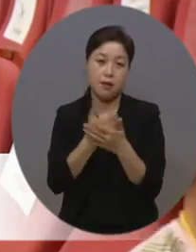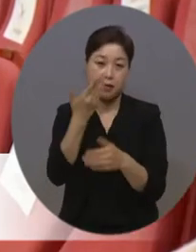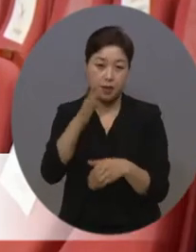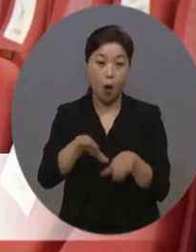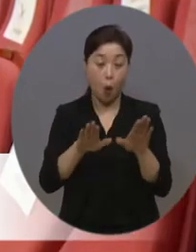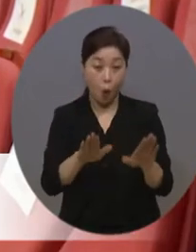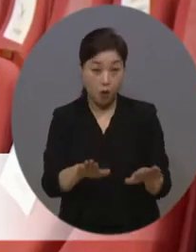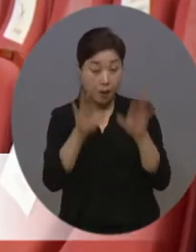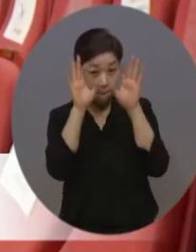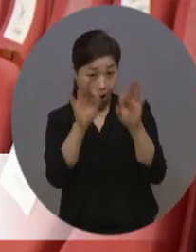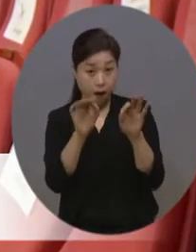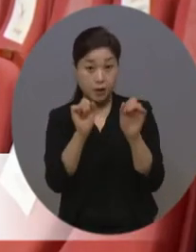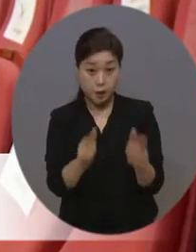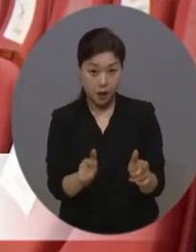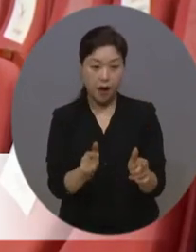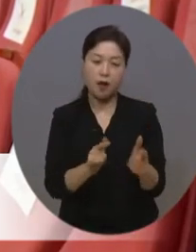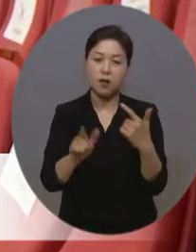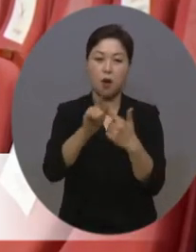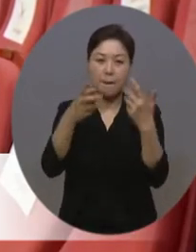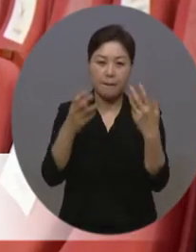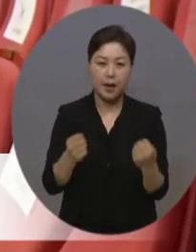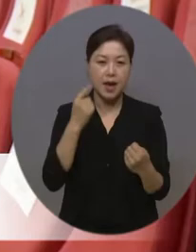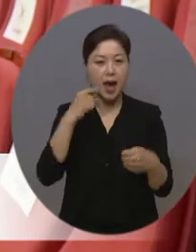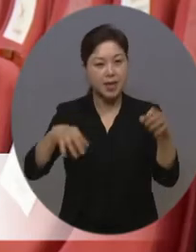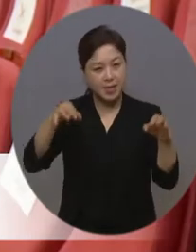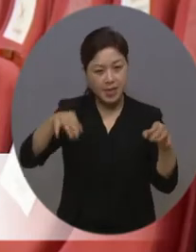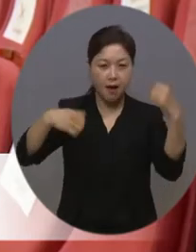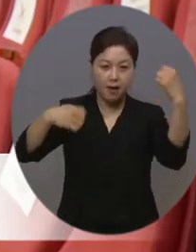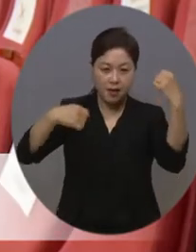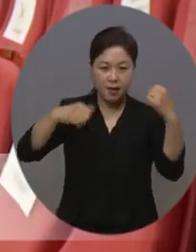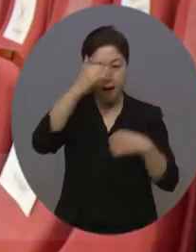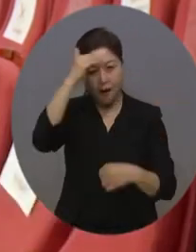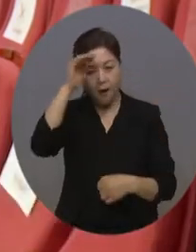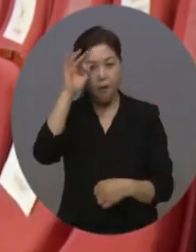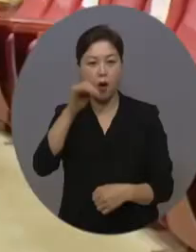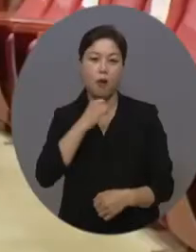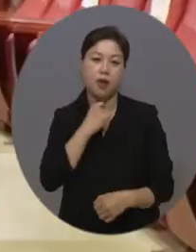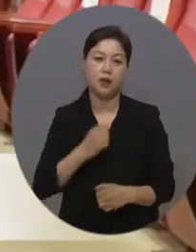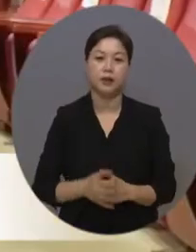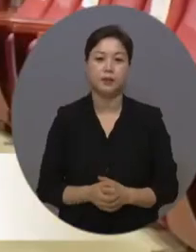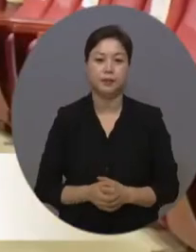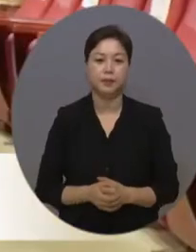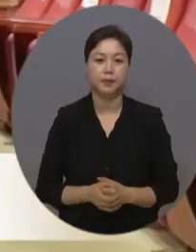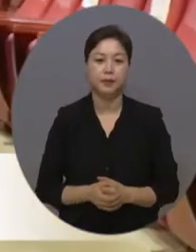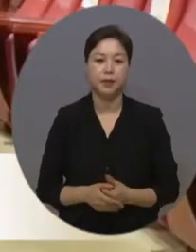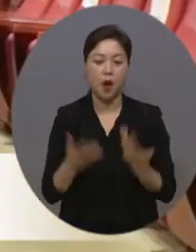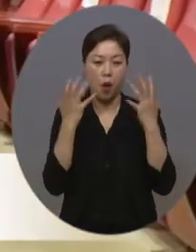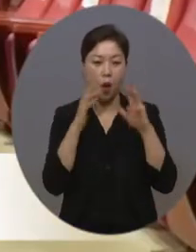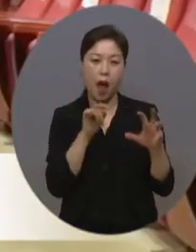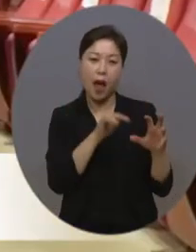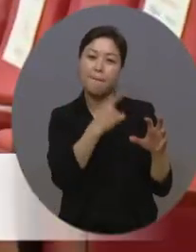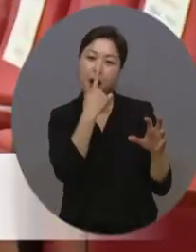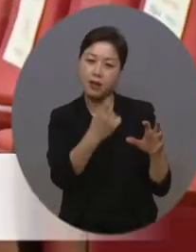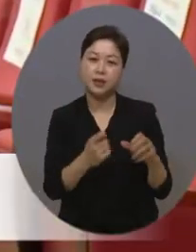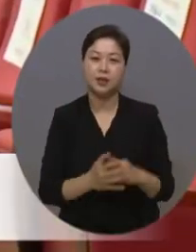인해서 더 많은 인형극이나 뭐 관람을 했으면 좋겠습니다. 호랑이